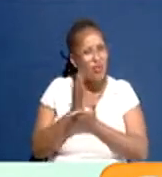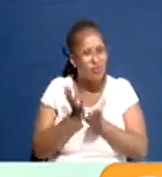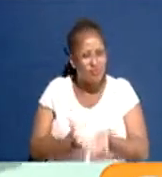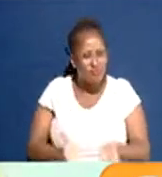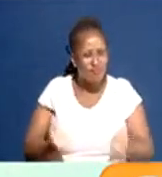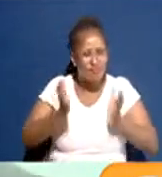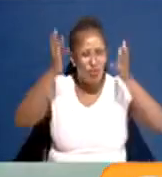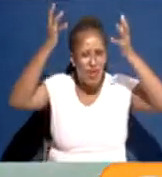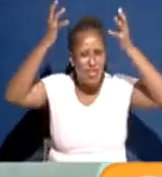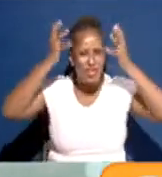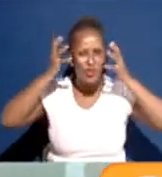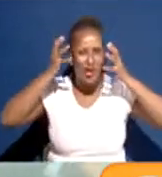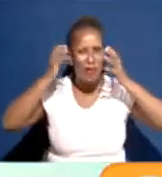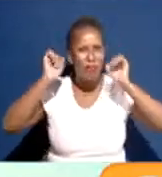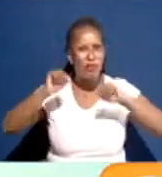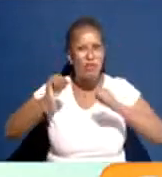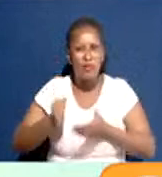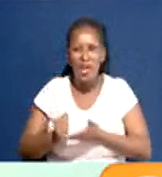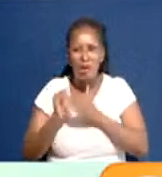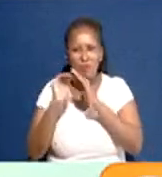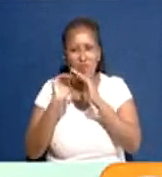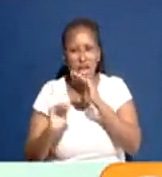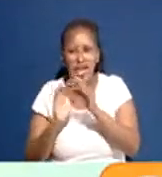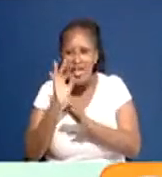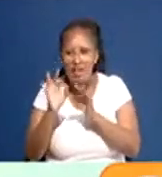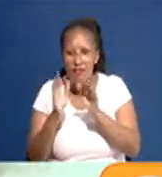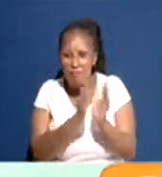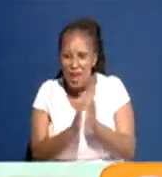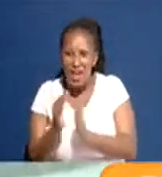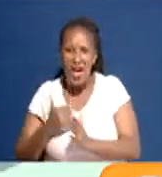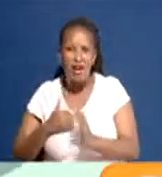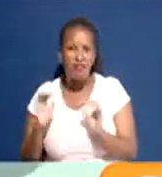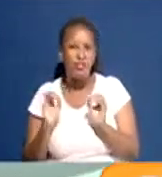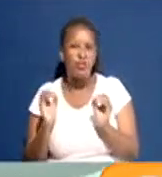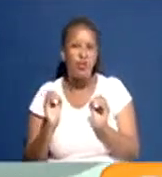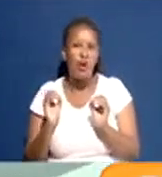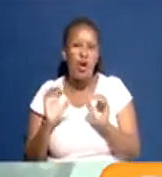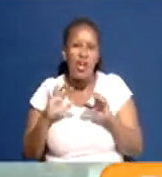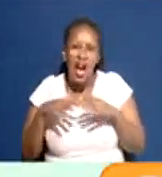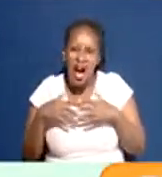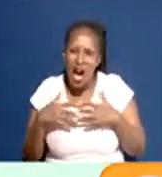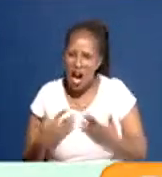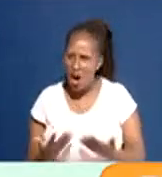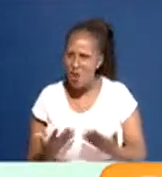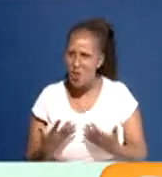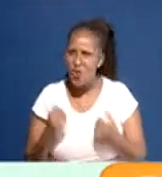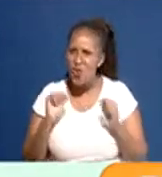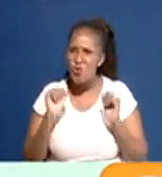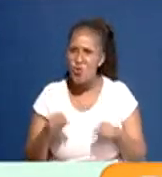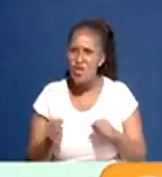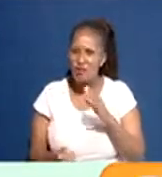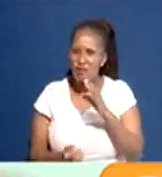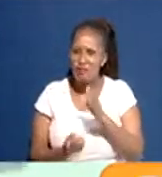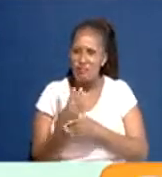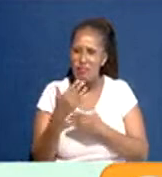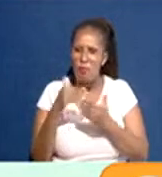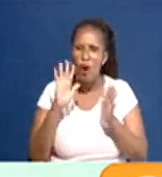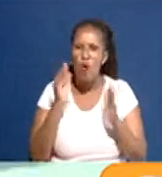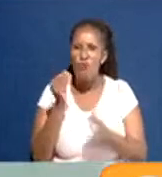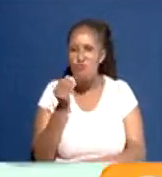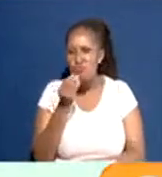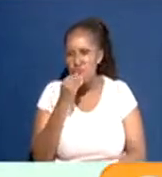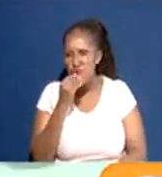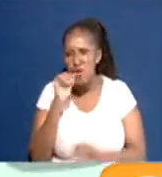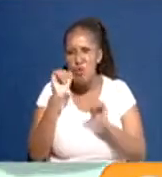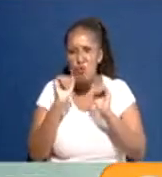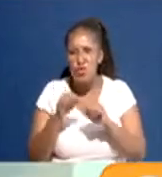bei itapungua. If you do not have a plan on how to grow more food so that you